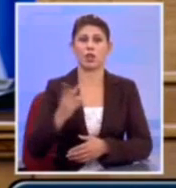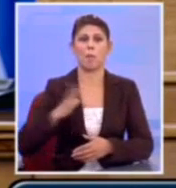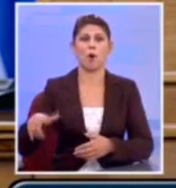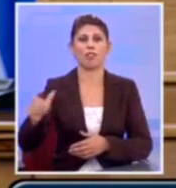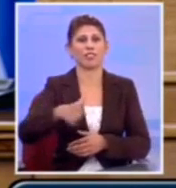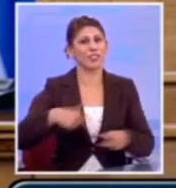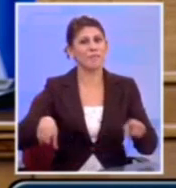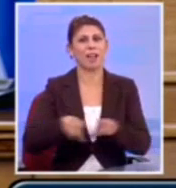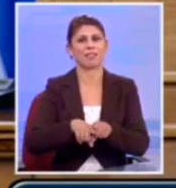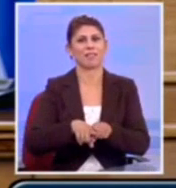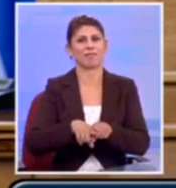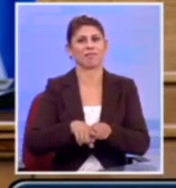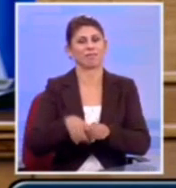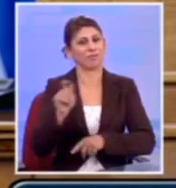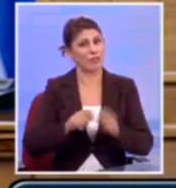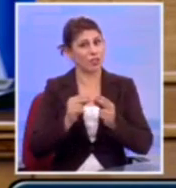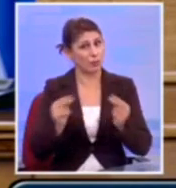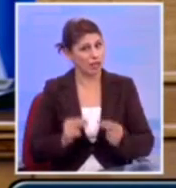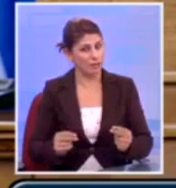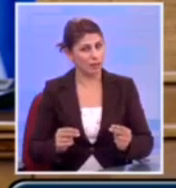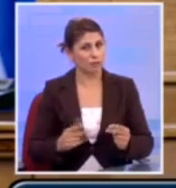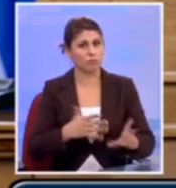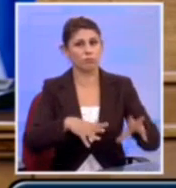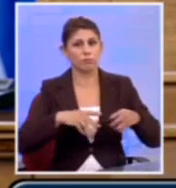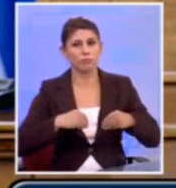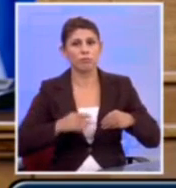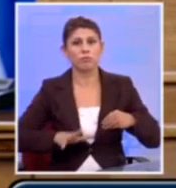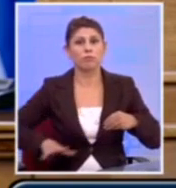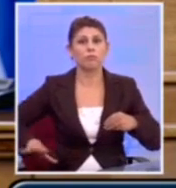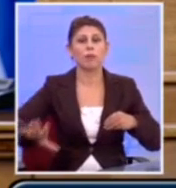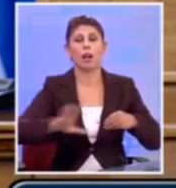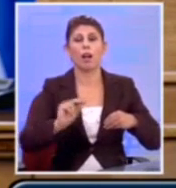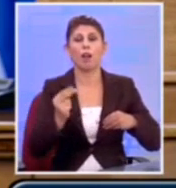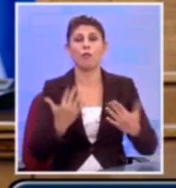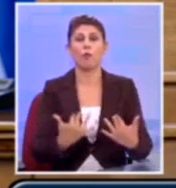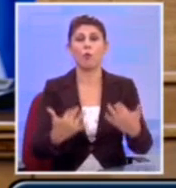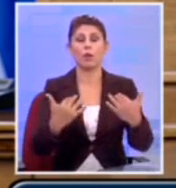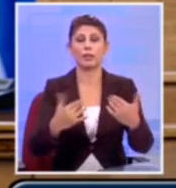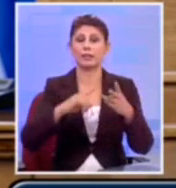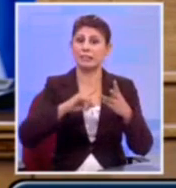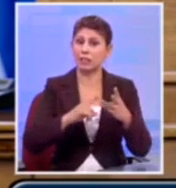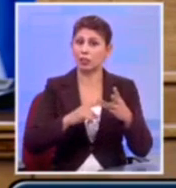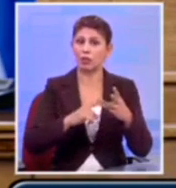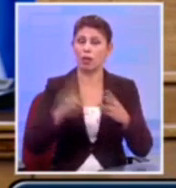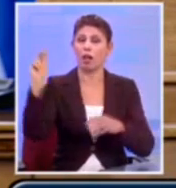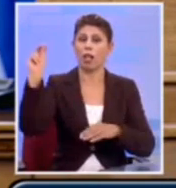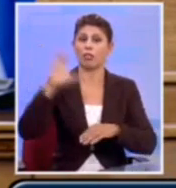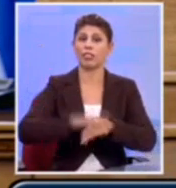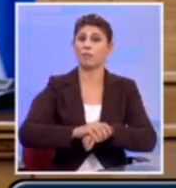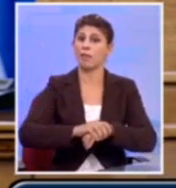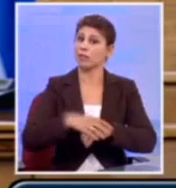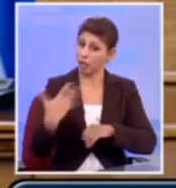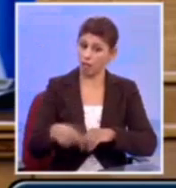Πολιτών. Το δεύτερο, η υιοθέτησή τους από την Ελληνική Βουλή. Το τρίτο, η δεσμευτικότητά